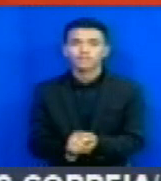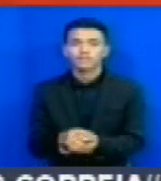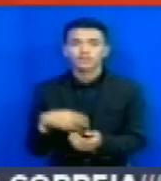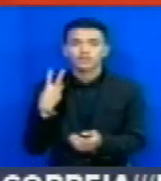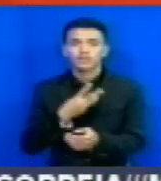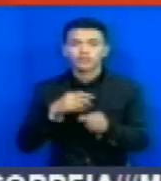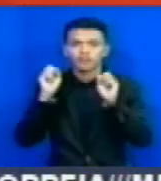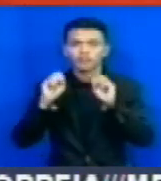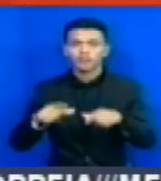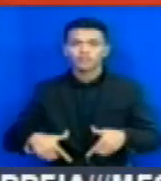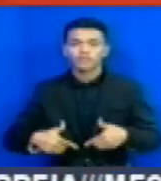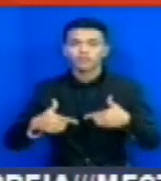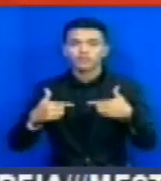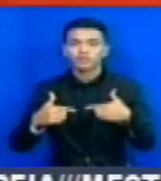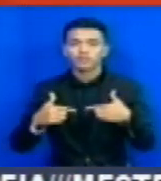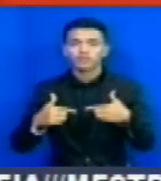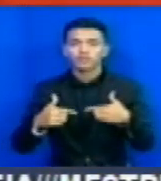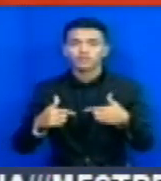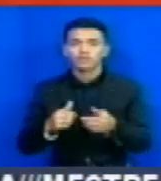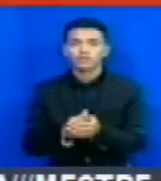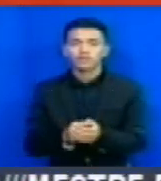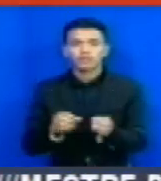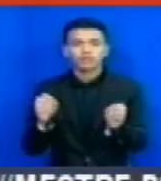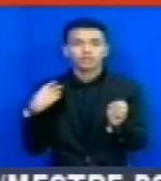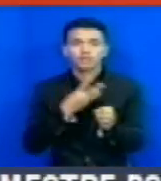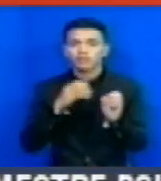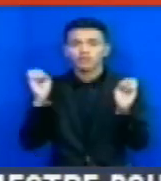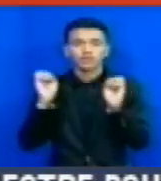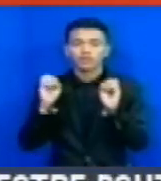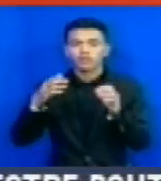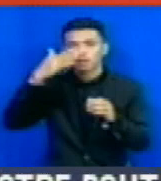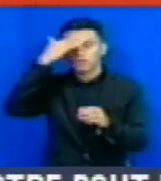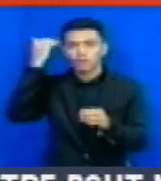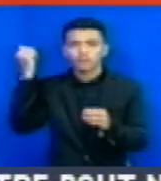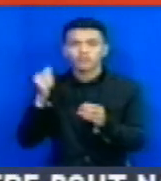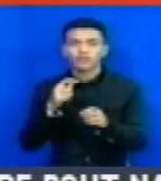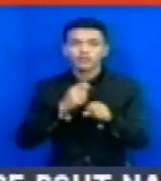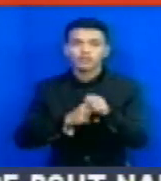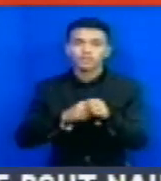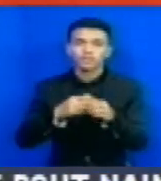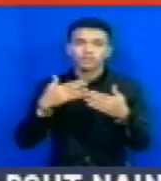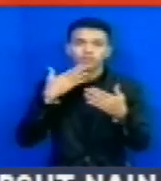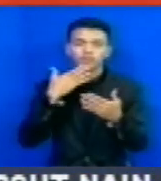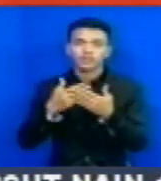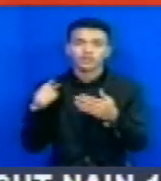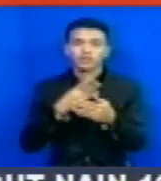Ita nebe koi sei moris, afina ita la halua mal. Te buia ita buka mal.